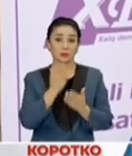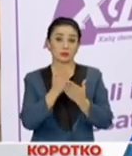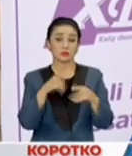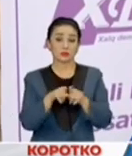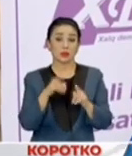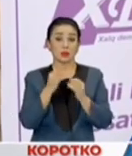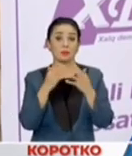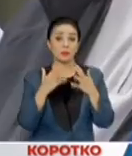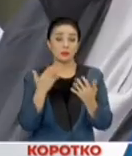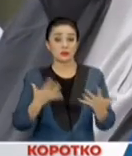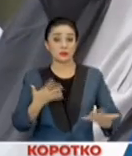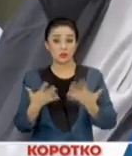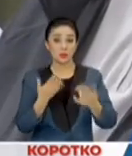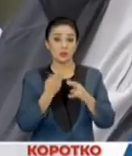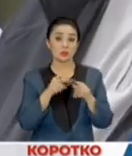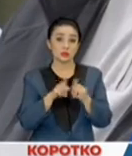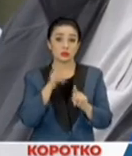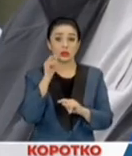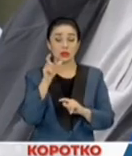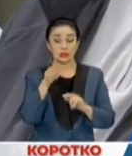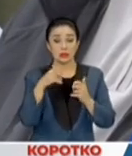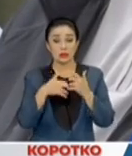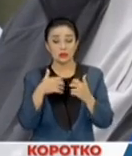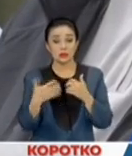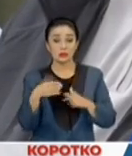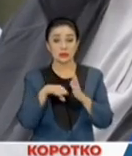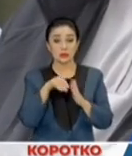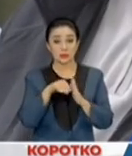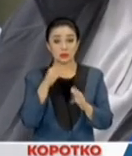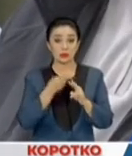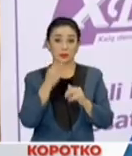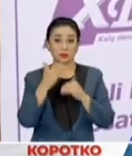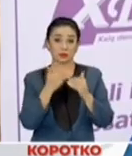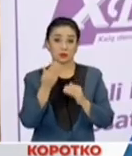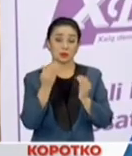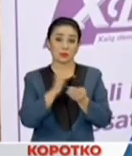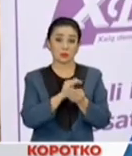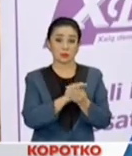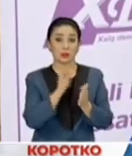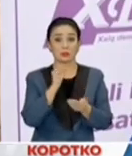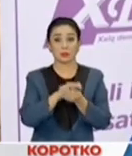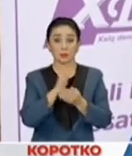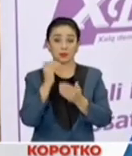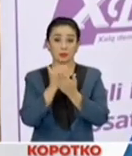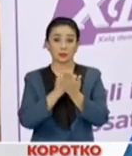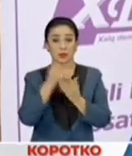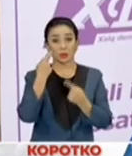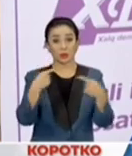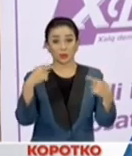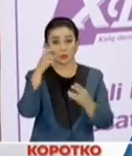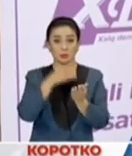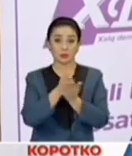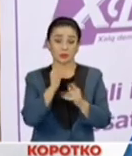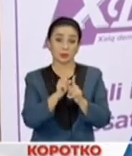массу позитивных эмоций среди избирателей. Также у нас есть возможность ближе познакомиться с программными задачами других политических